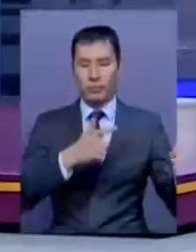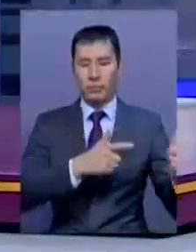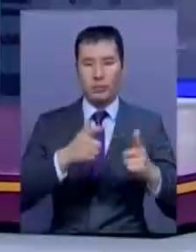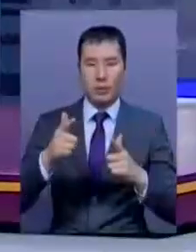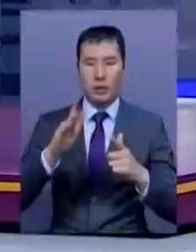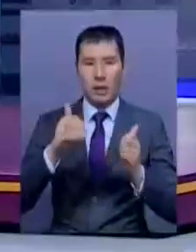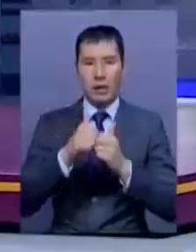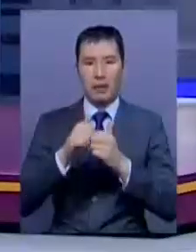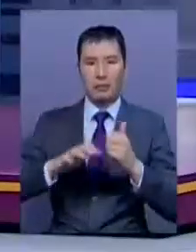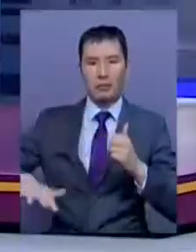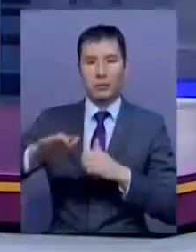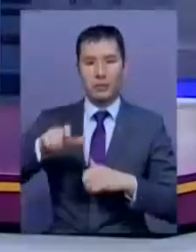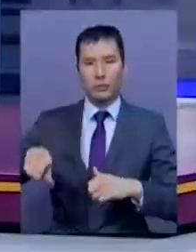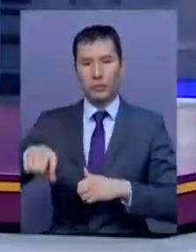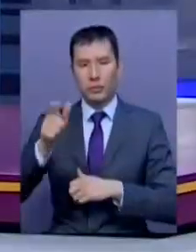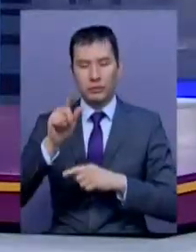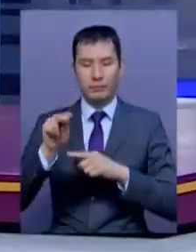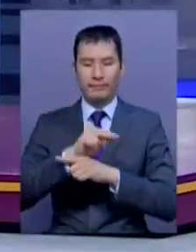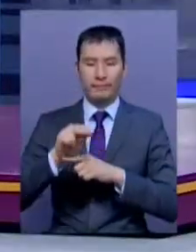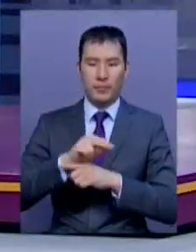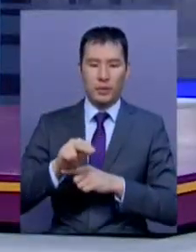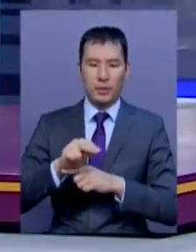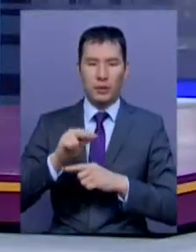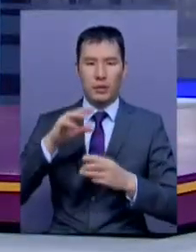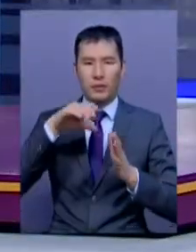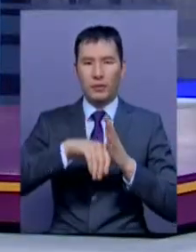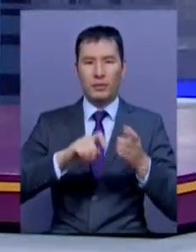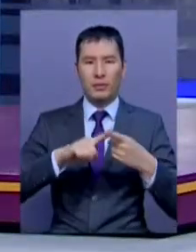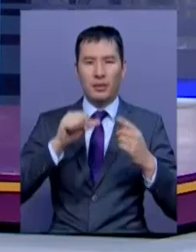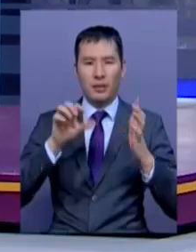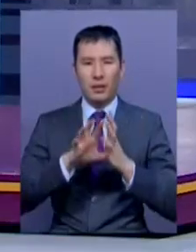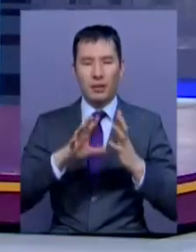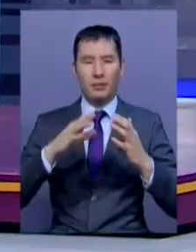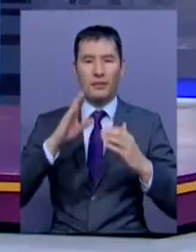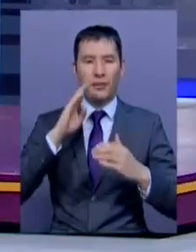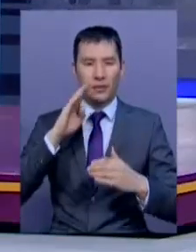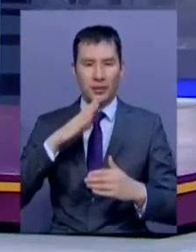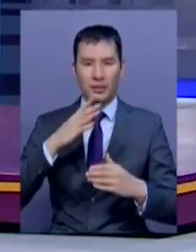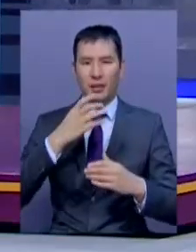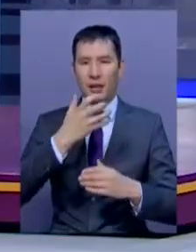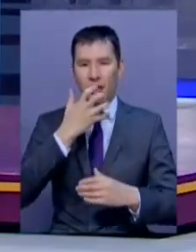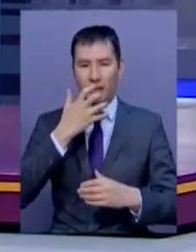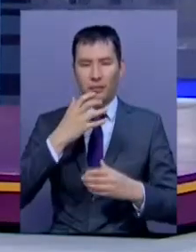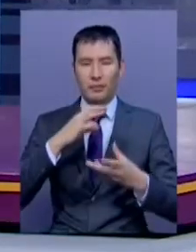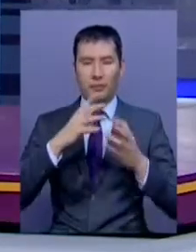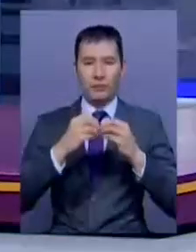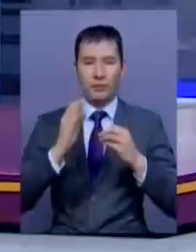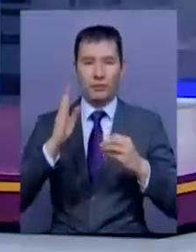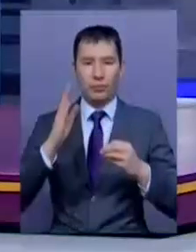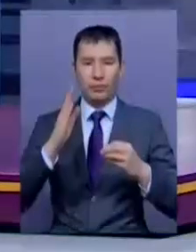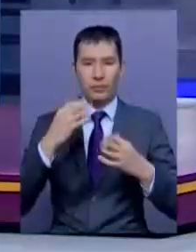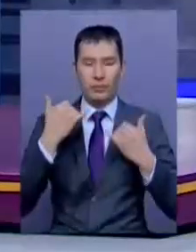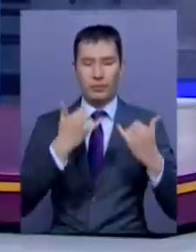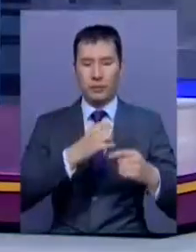жатыр. Ал Нұршашқанда инженерлік желі тартылып, халық ортақ су мен кәріз жүйесіне қосылады. Жалпы ауданда